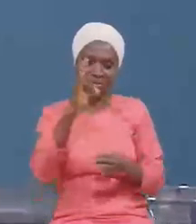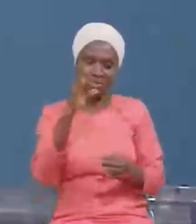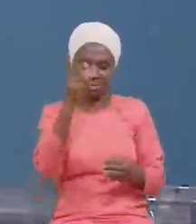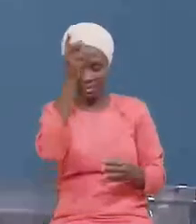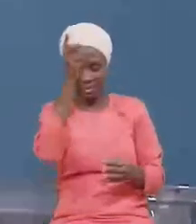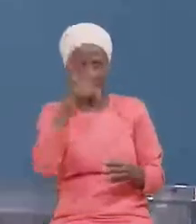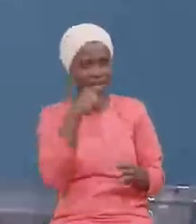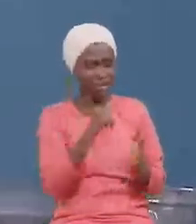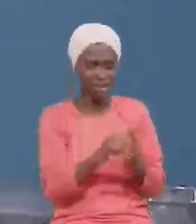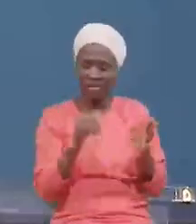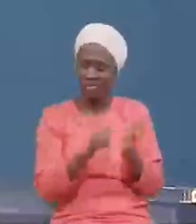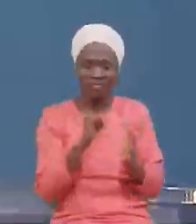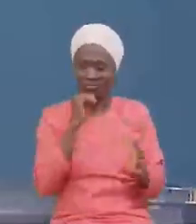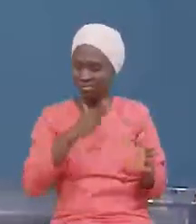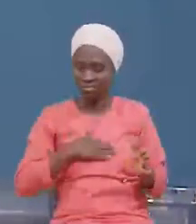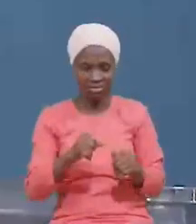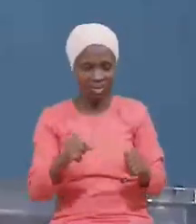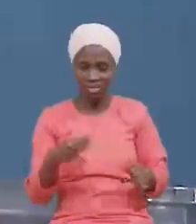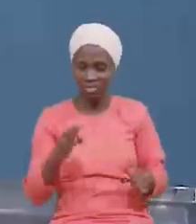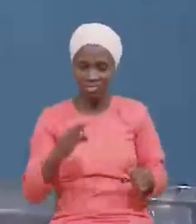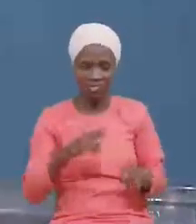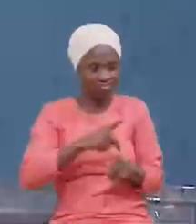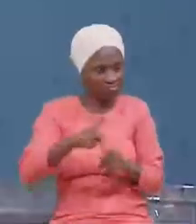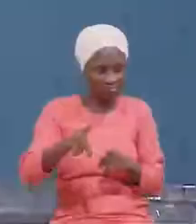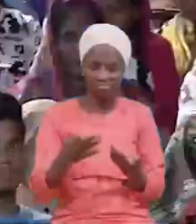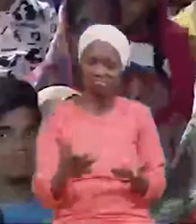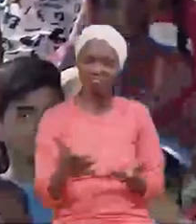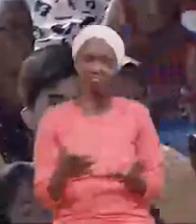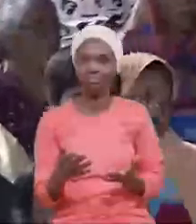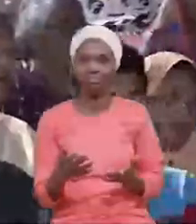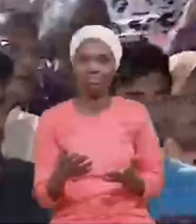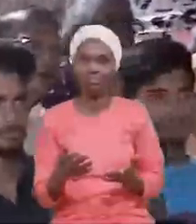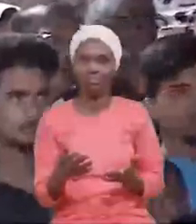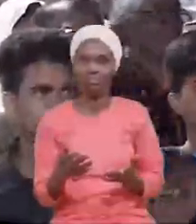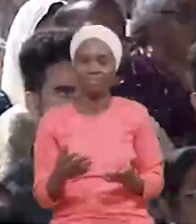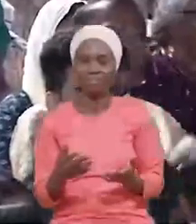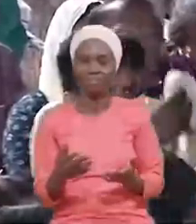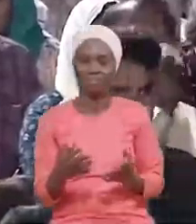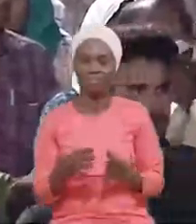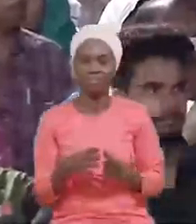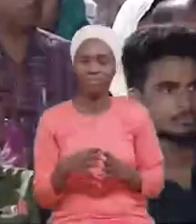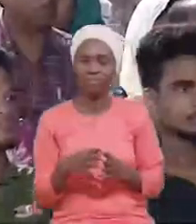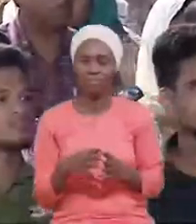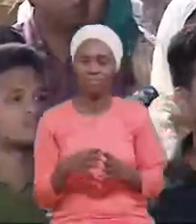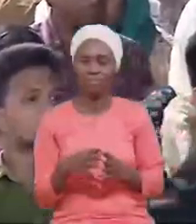Lorsqu'on leur présente un cas démoniaque, ils disent que non, ça, ce n'est pas mon expertise.